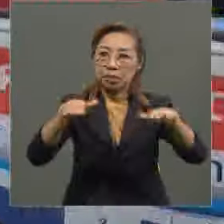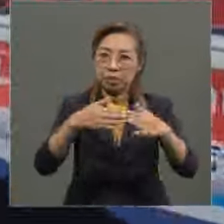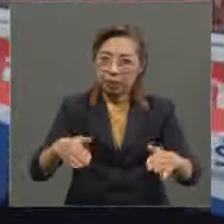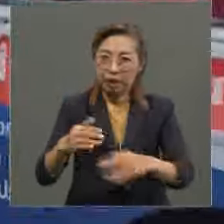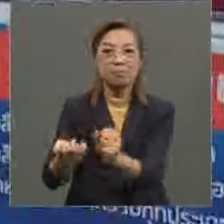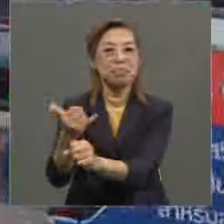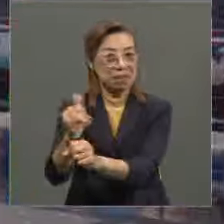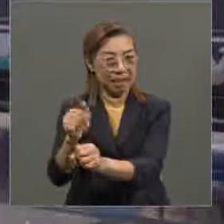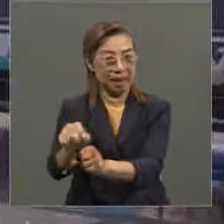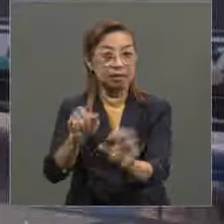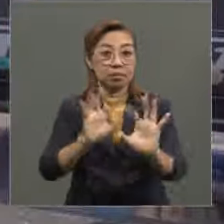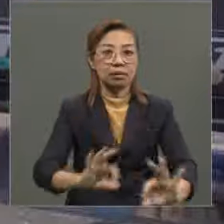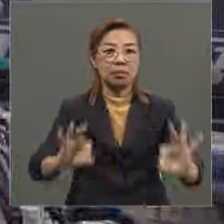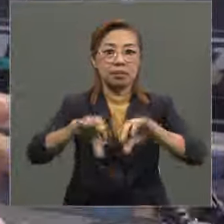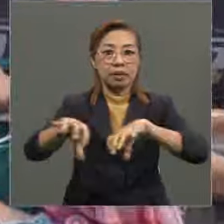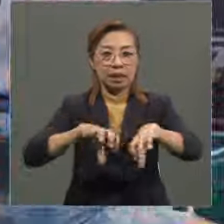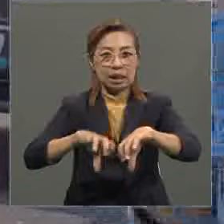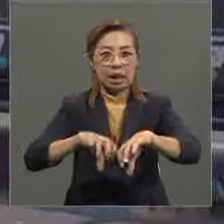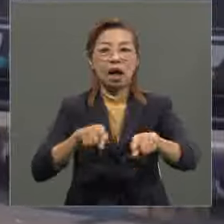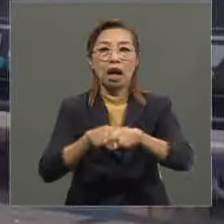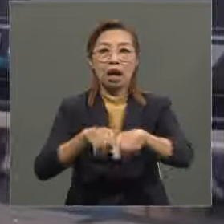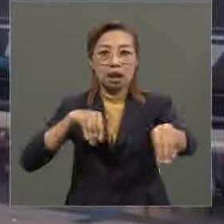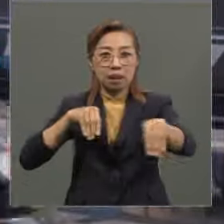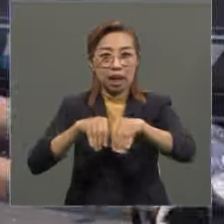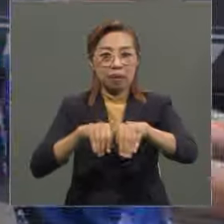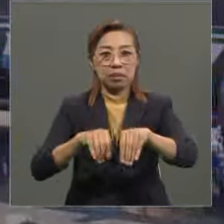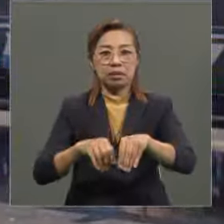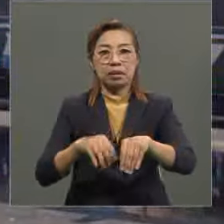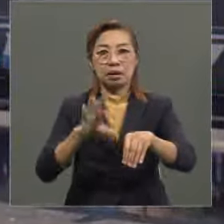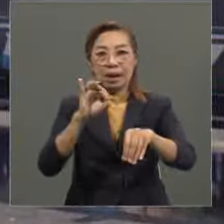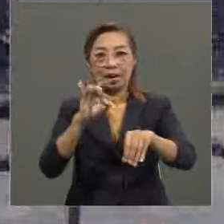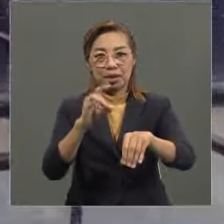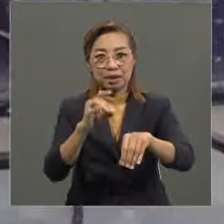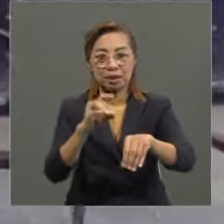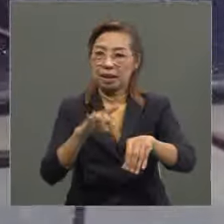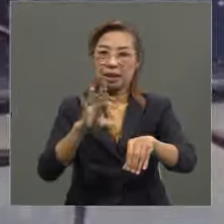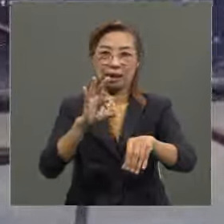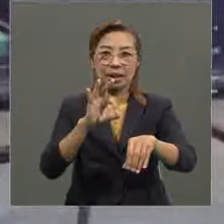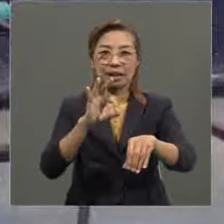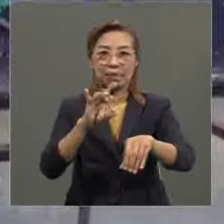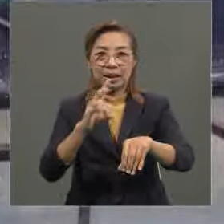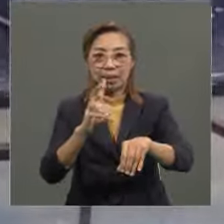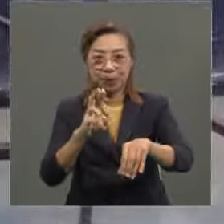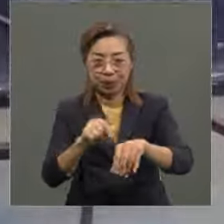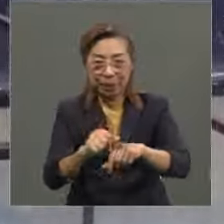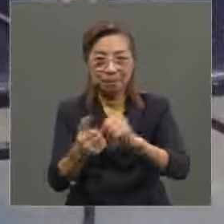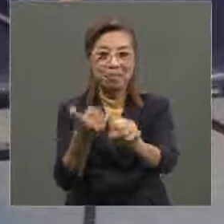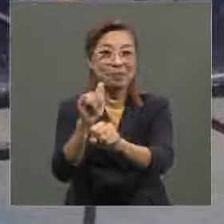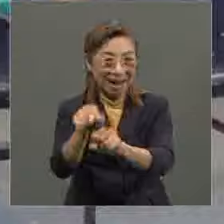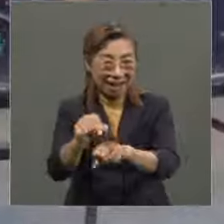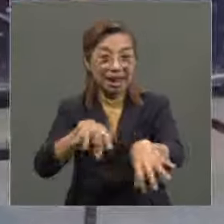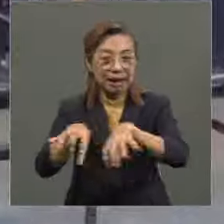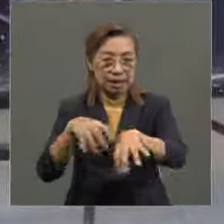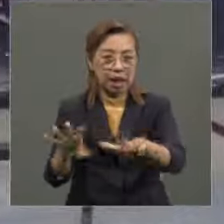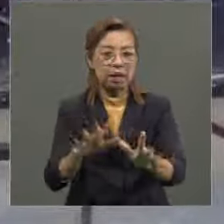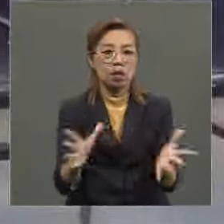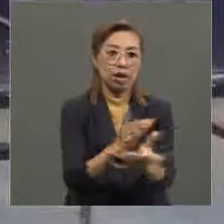ใหม่โดยเฉพาะการจัดกิจกรรมเคาท์ดาวน์ใหญ่พร้อมกันทั่วประเทศรวมไปถึงงานกิจกรรมอื่นๆครอบคลุมทั้งประเพณีศิลปะ